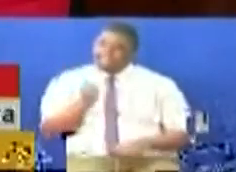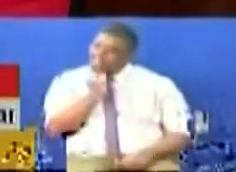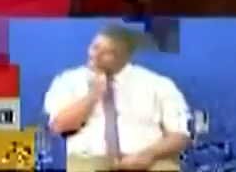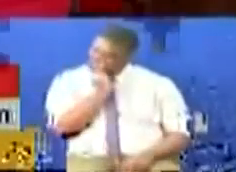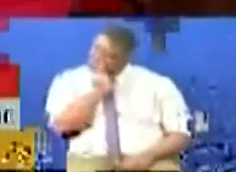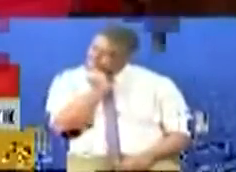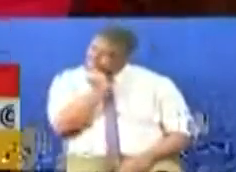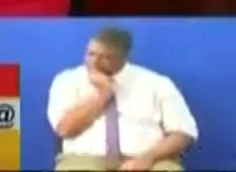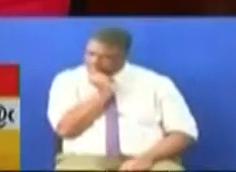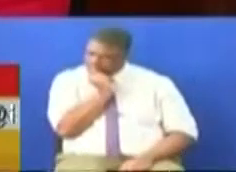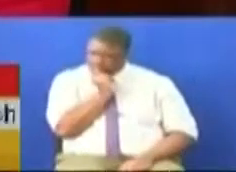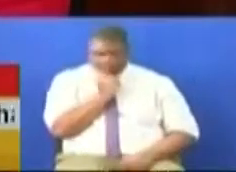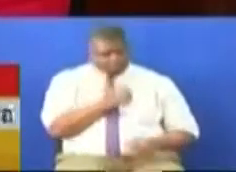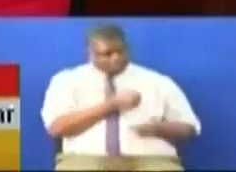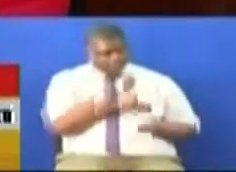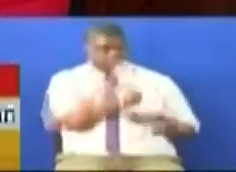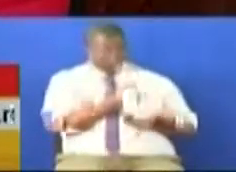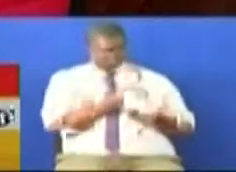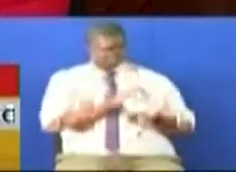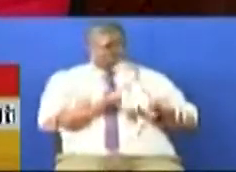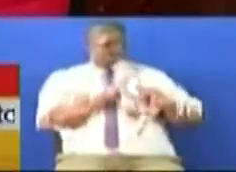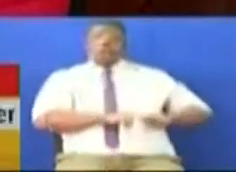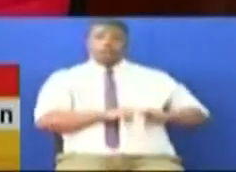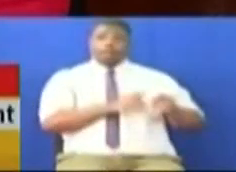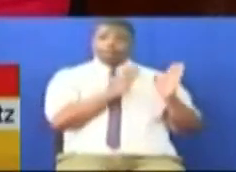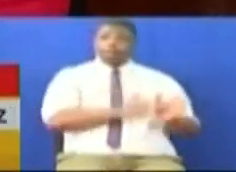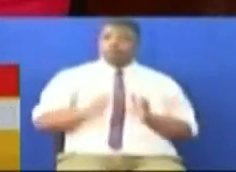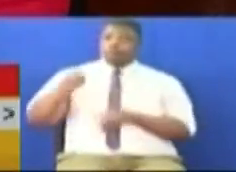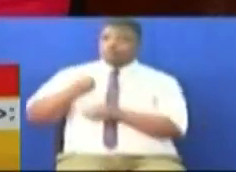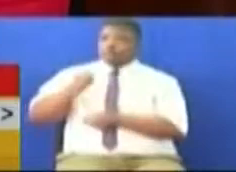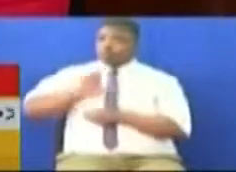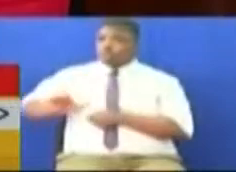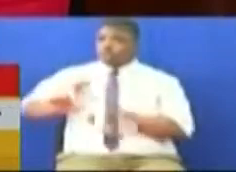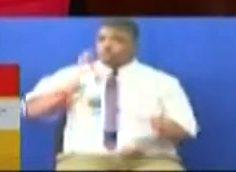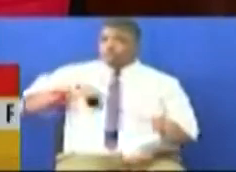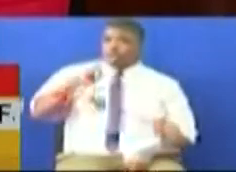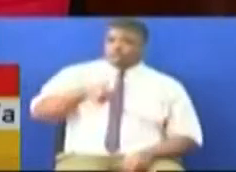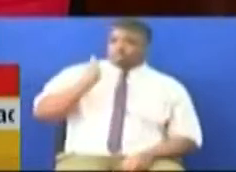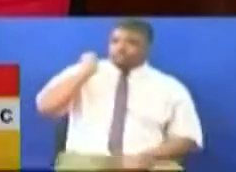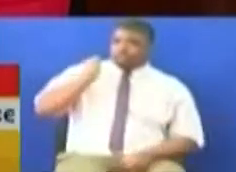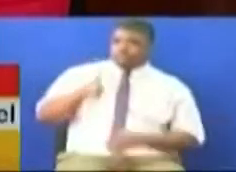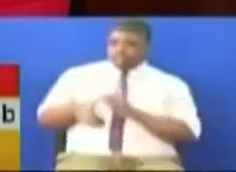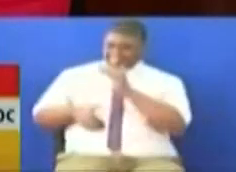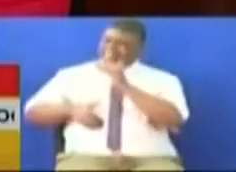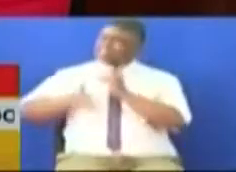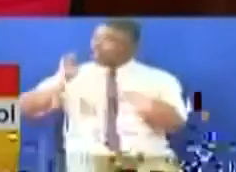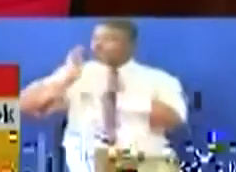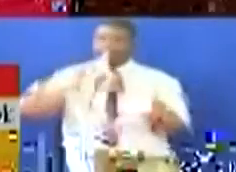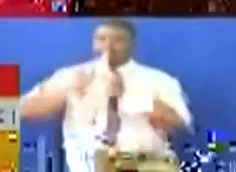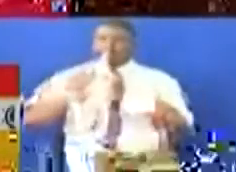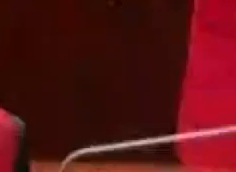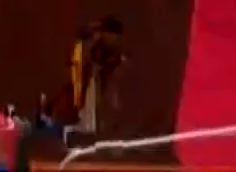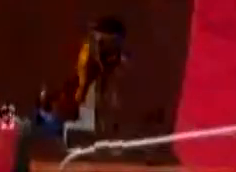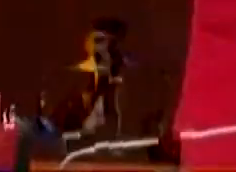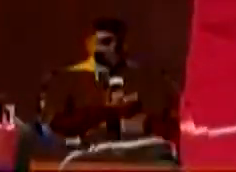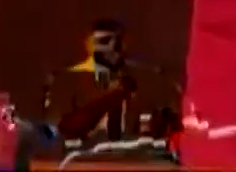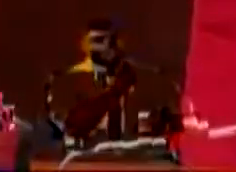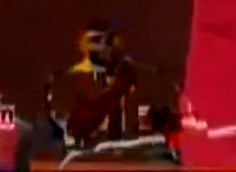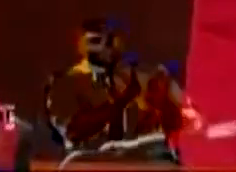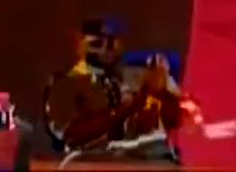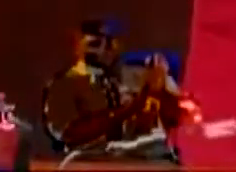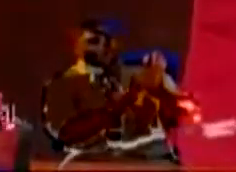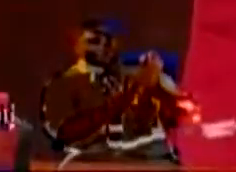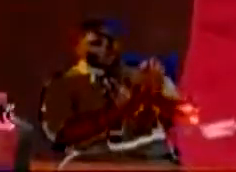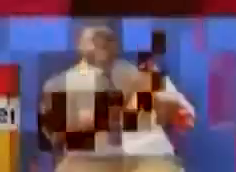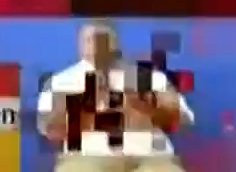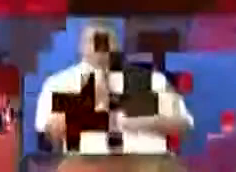ambayo walipanga, kwa maana ya bajeti mpango kazi wao wa mwaka jana ambao ulikuwa ni zaidi ya bilioni 671, waliweza